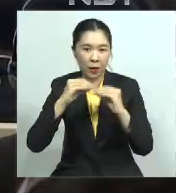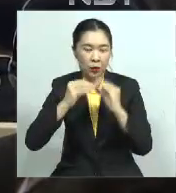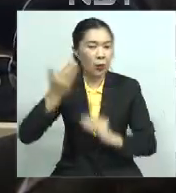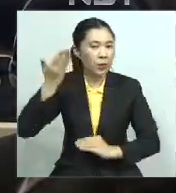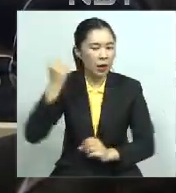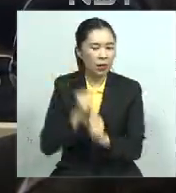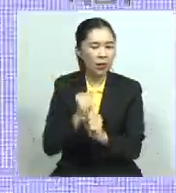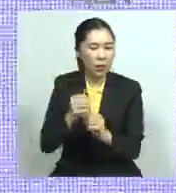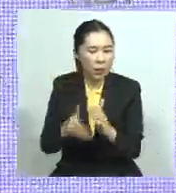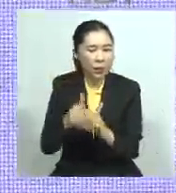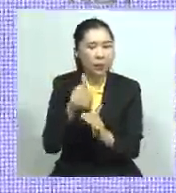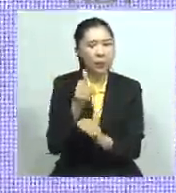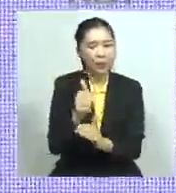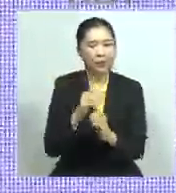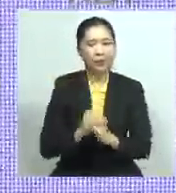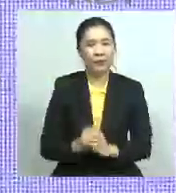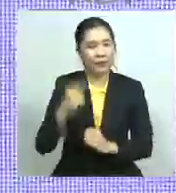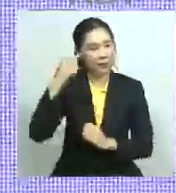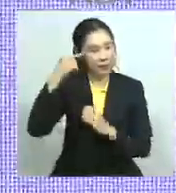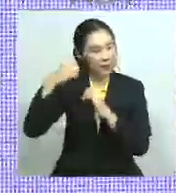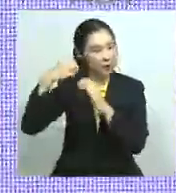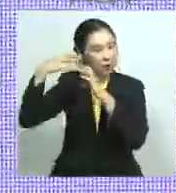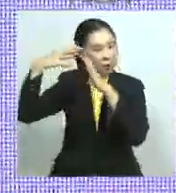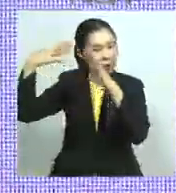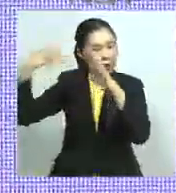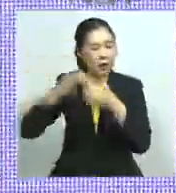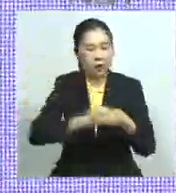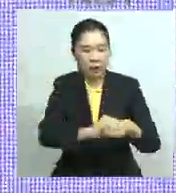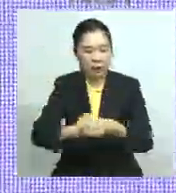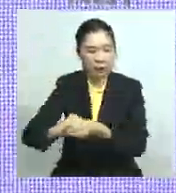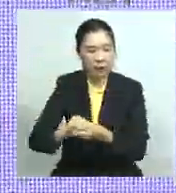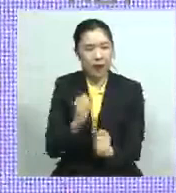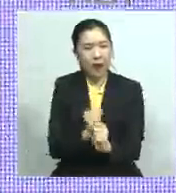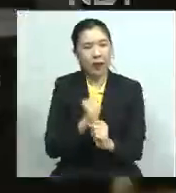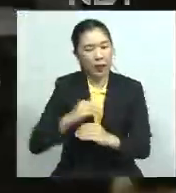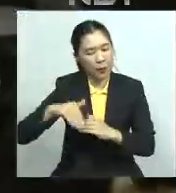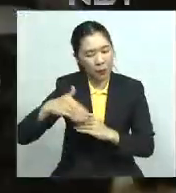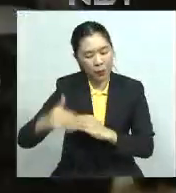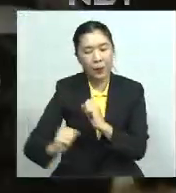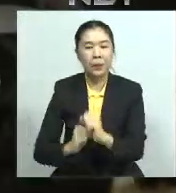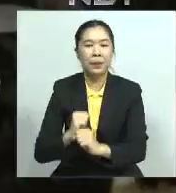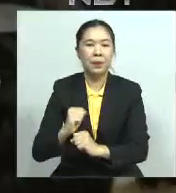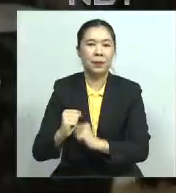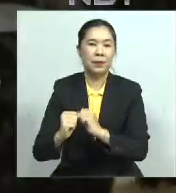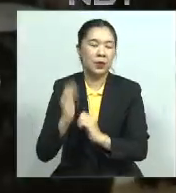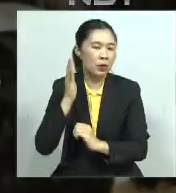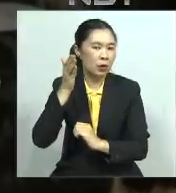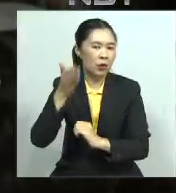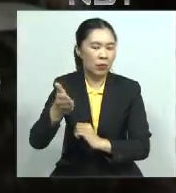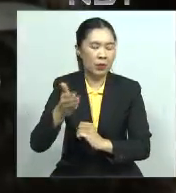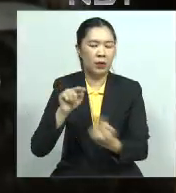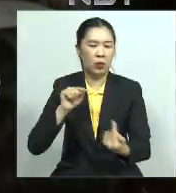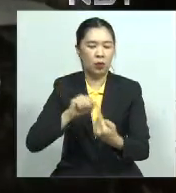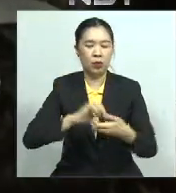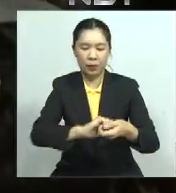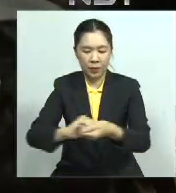พธ์ที่เป็นรูปธรรมมากยิ่งขึ้นและหวังจะนำไปสู่แนวทางร่วมกันในการแปลเจตนารมณ์สู่การปฏิบัติบนพื้นฐานของความเป็นหุ้นส่วน